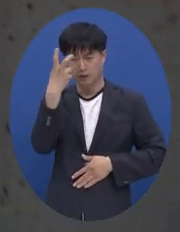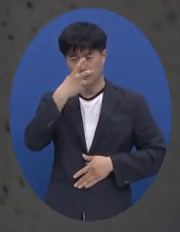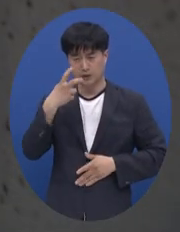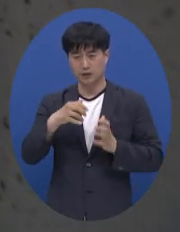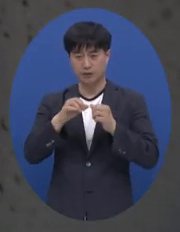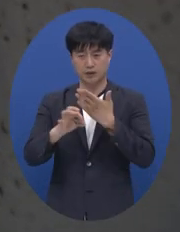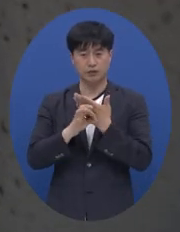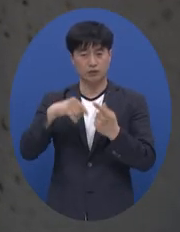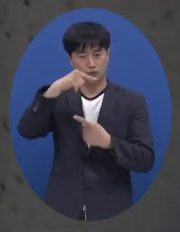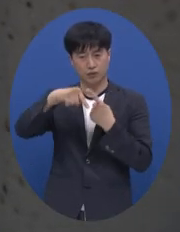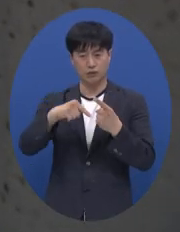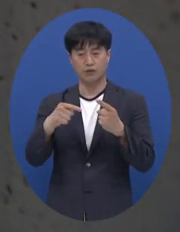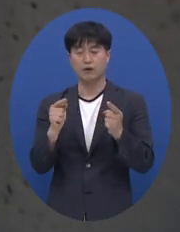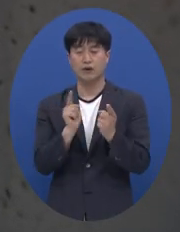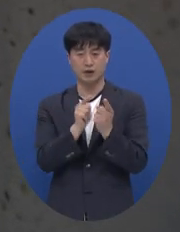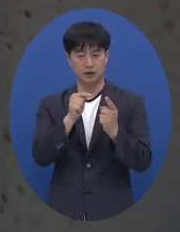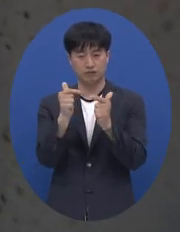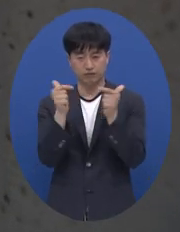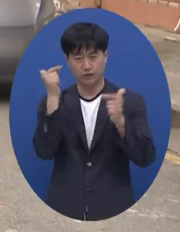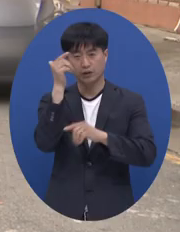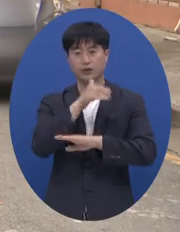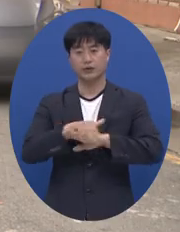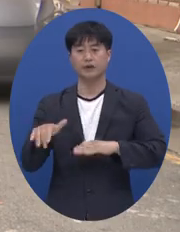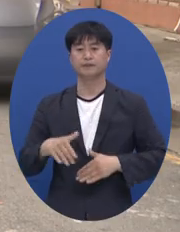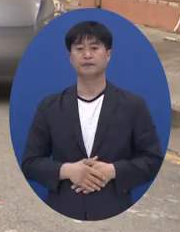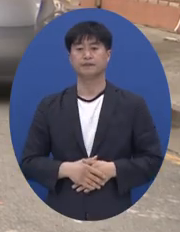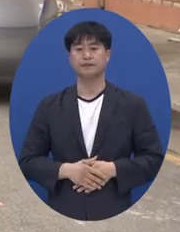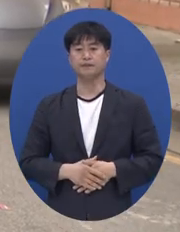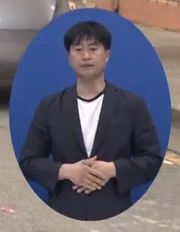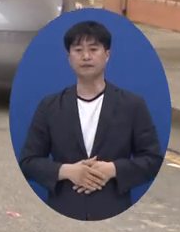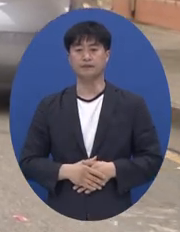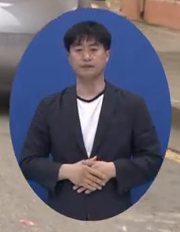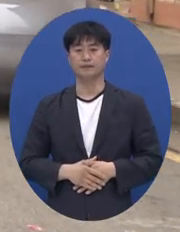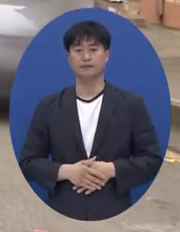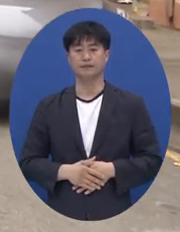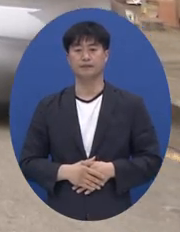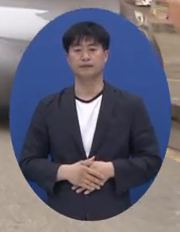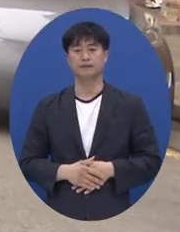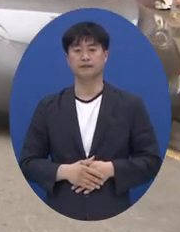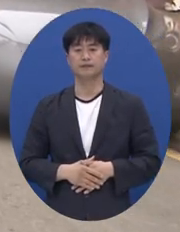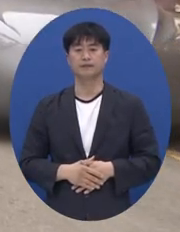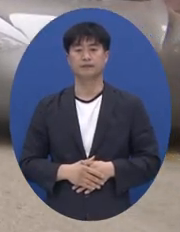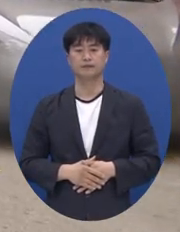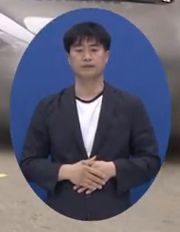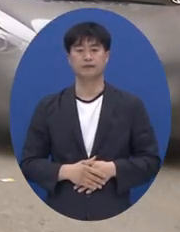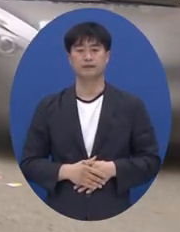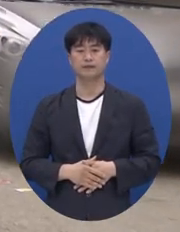후 대상 지역을 넓혀나갈 계획입니다. 경기 슈TV 최창순입니다.